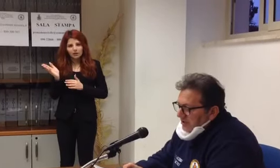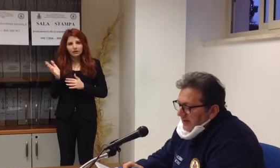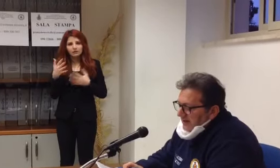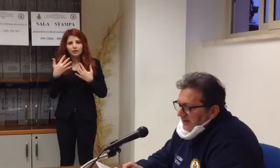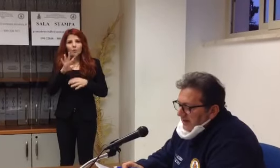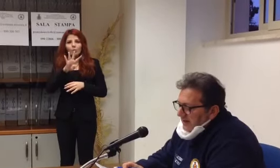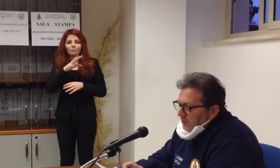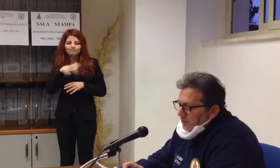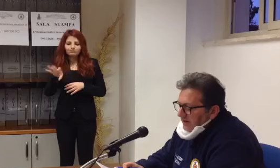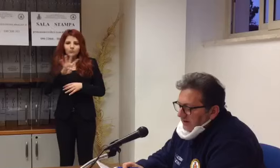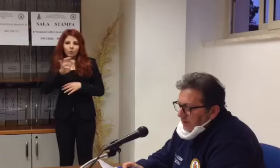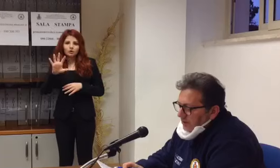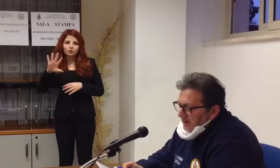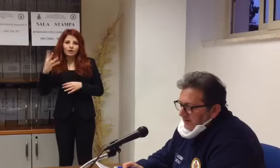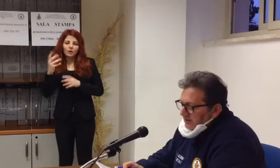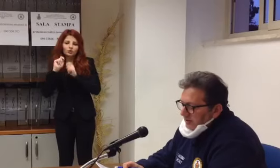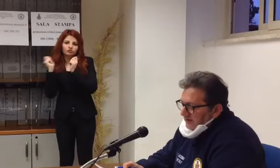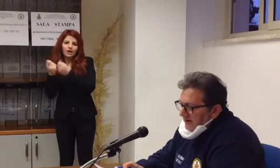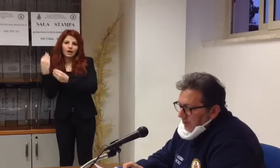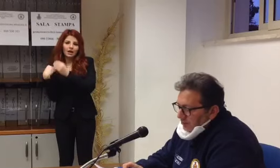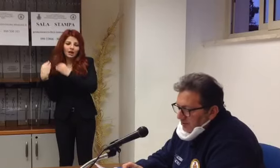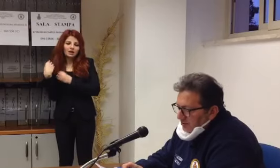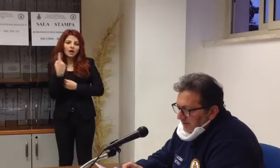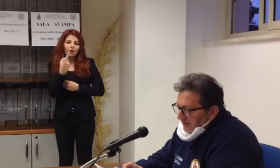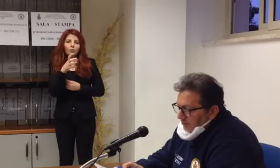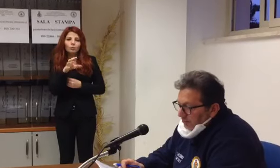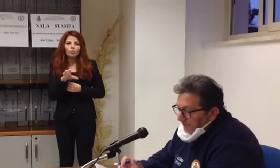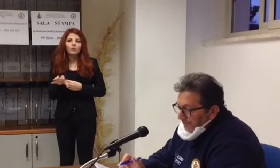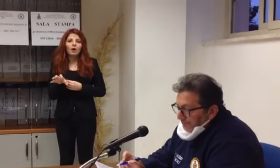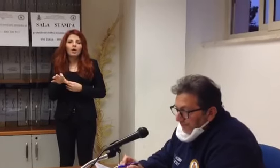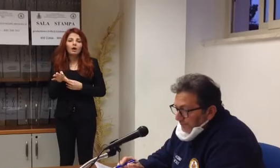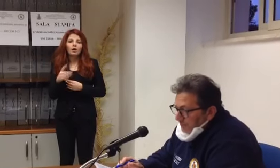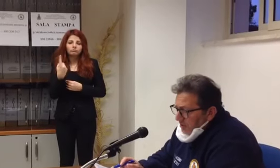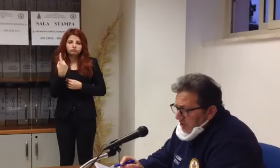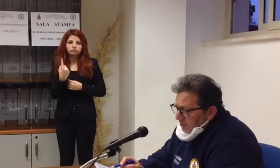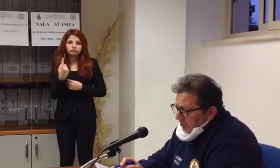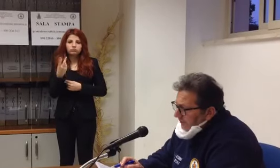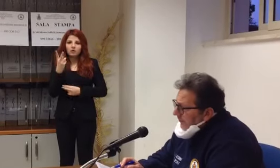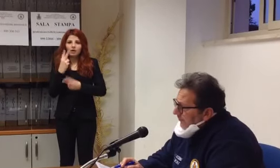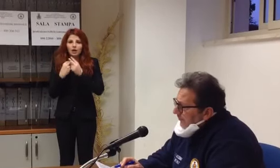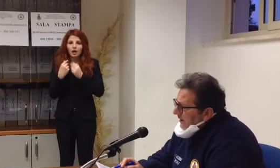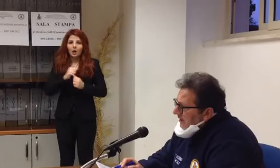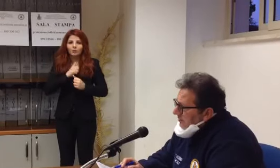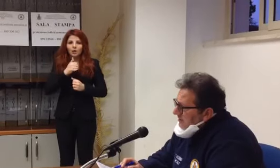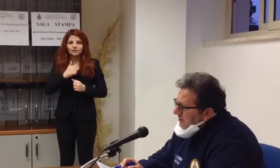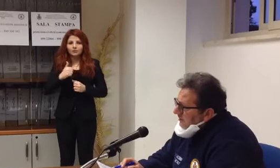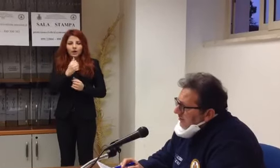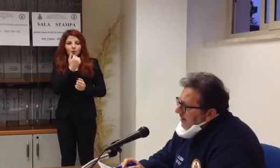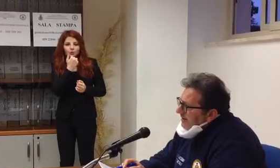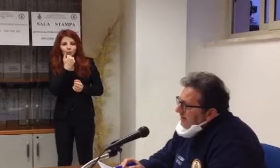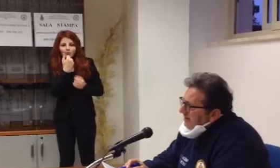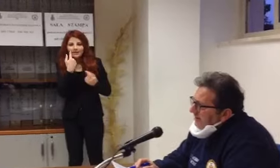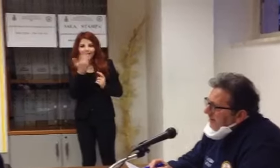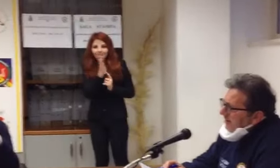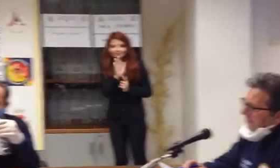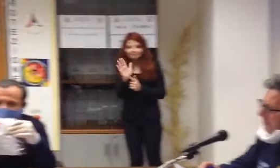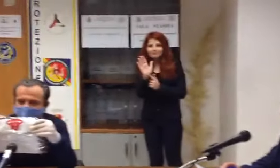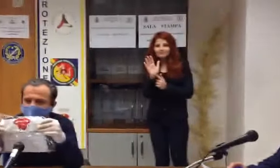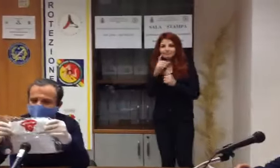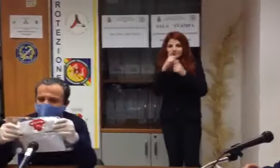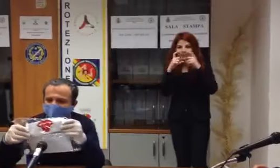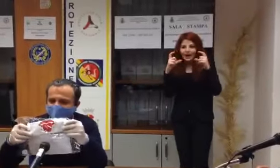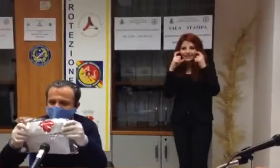454 generiche e una di comunicazione di auto-isolamento. Scusami Max. Prego, sindaco. Scusa.